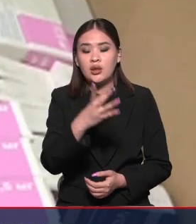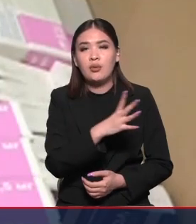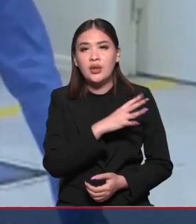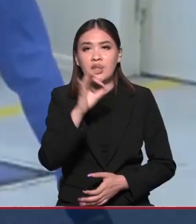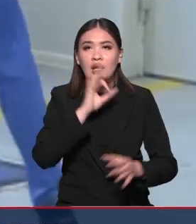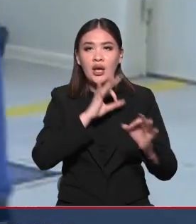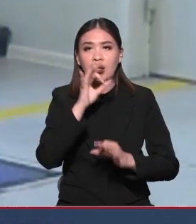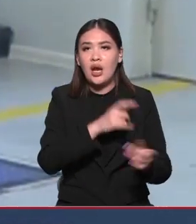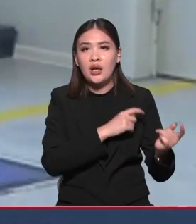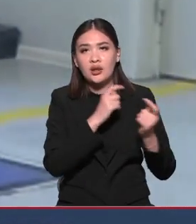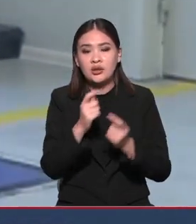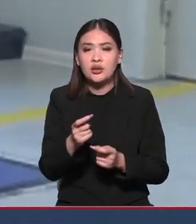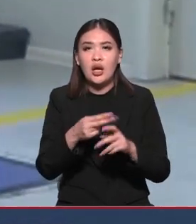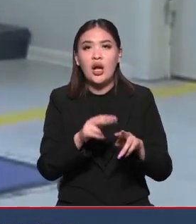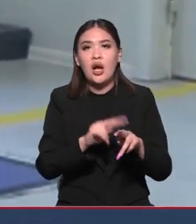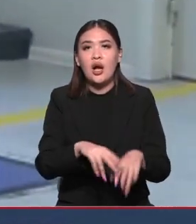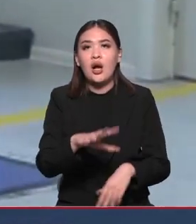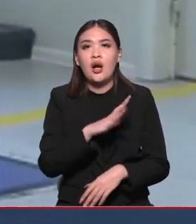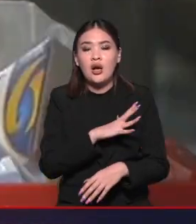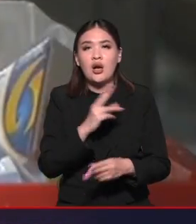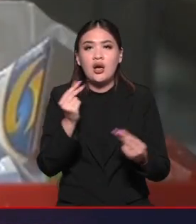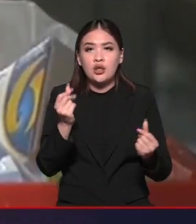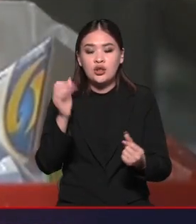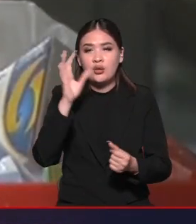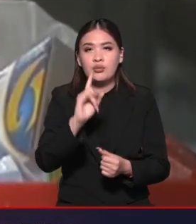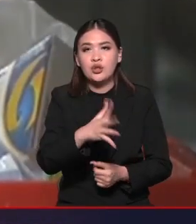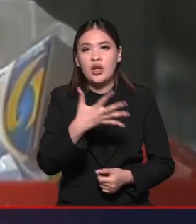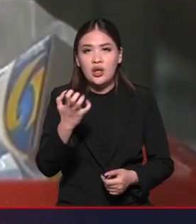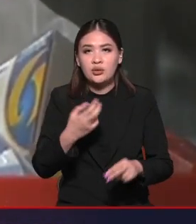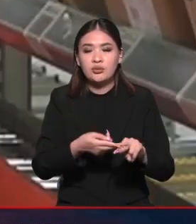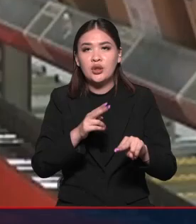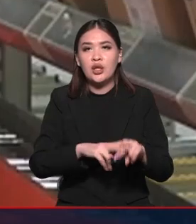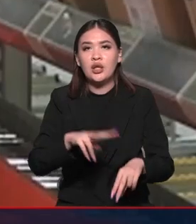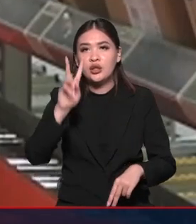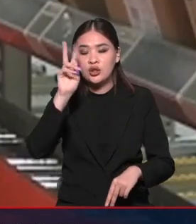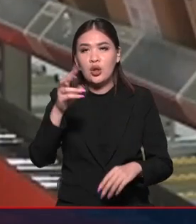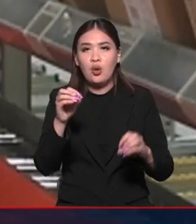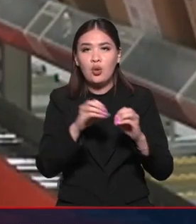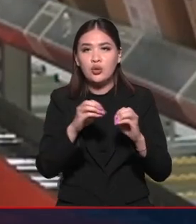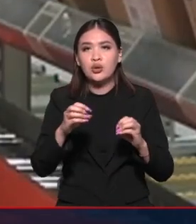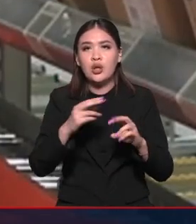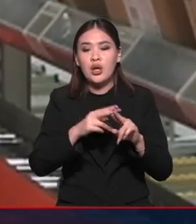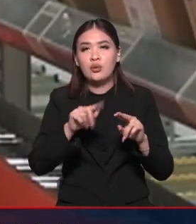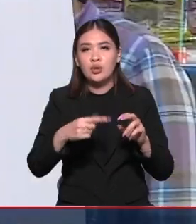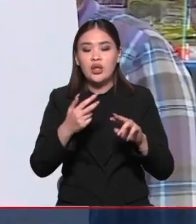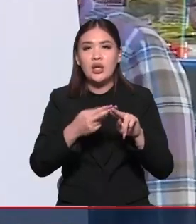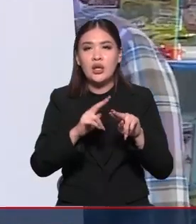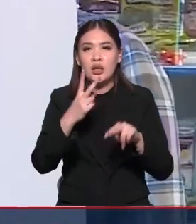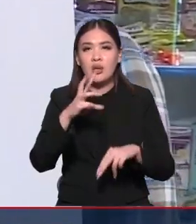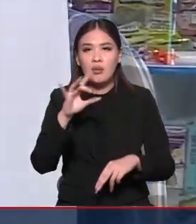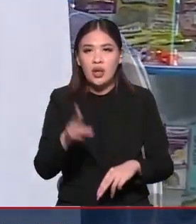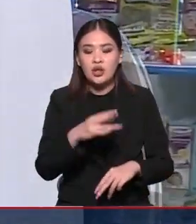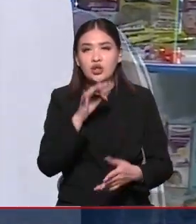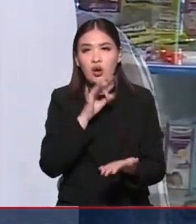дәрі-дәрмек тасымалдауға жұмсалатын қаржы 1,5 есеге өскен. Жалпы соңғы 2 жылдағы шығын 10,2 миллиард теңге. Оның үстіне